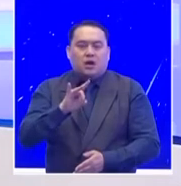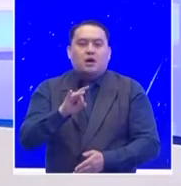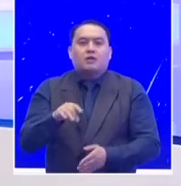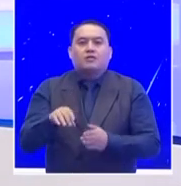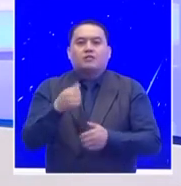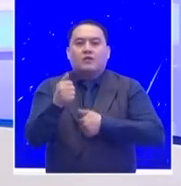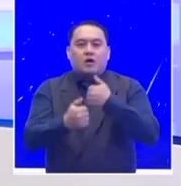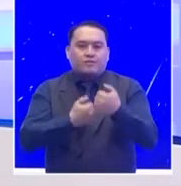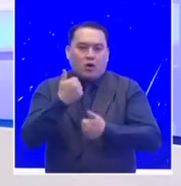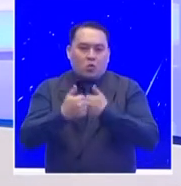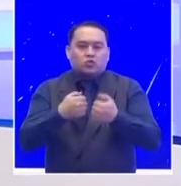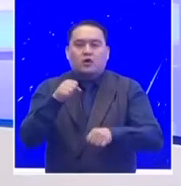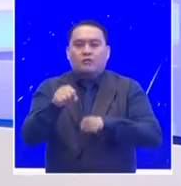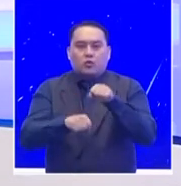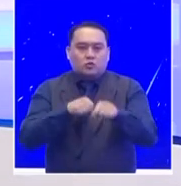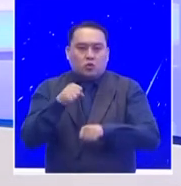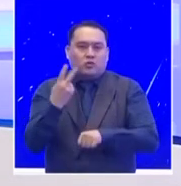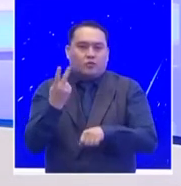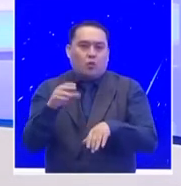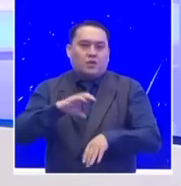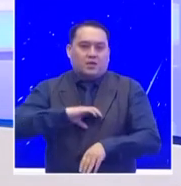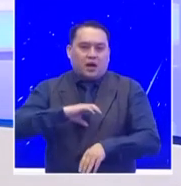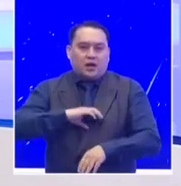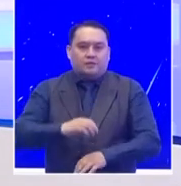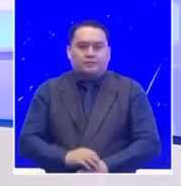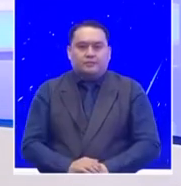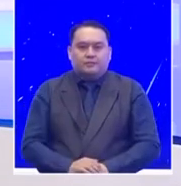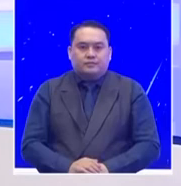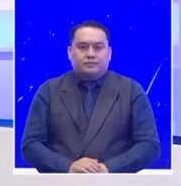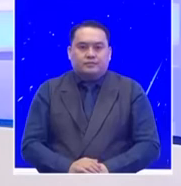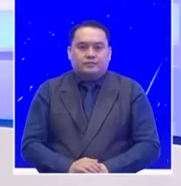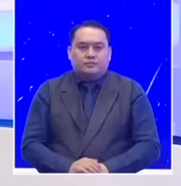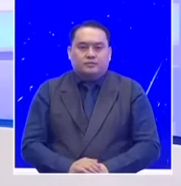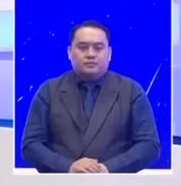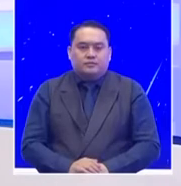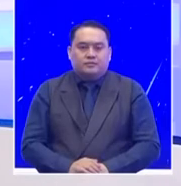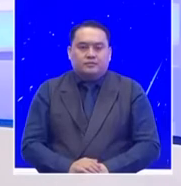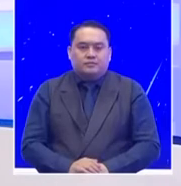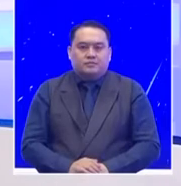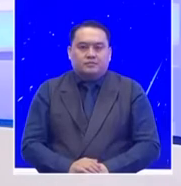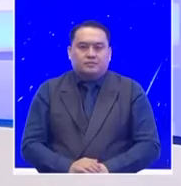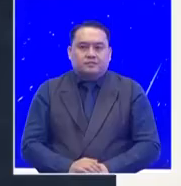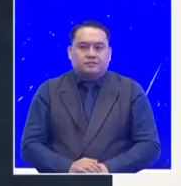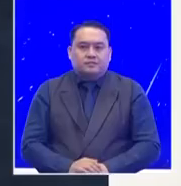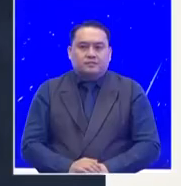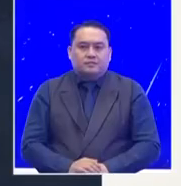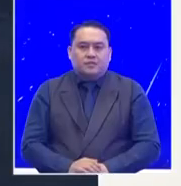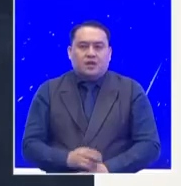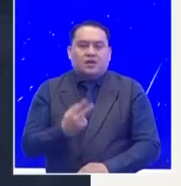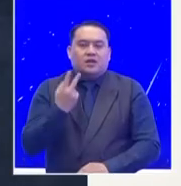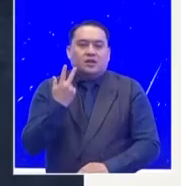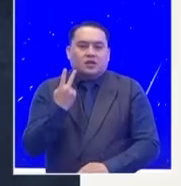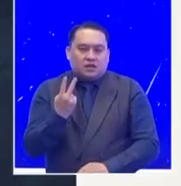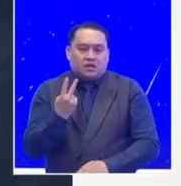Казахстана велогонщики пополнили двумя медалями. Наша съемочная группа встретилась с призерами азиатских игр. Серебряным